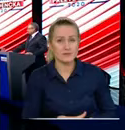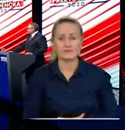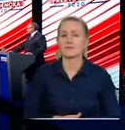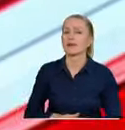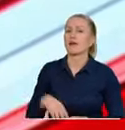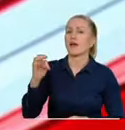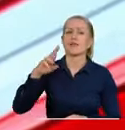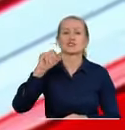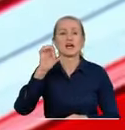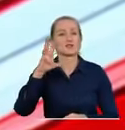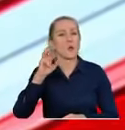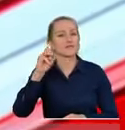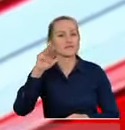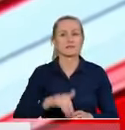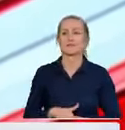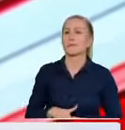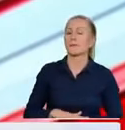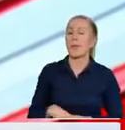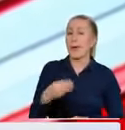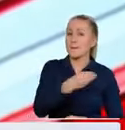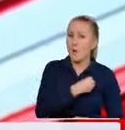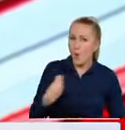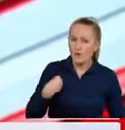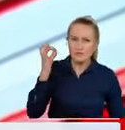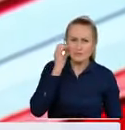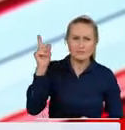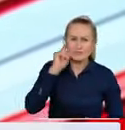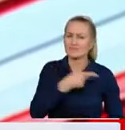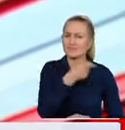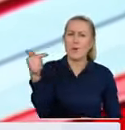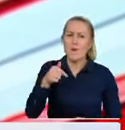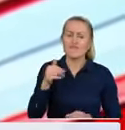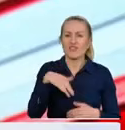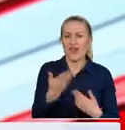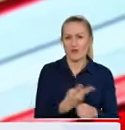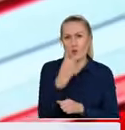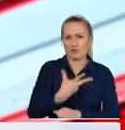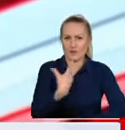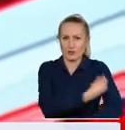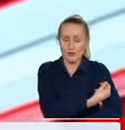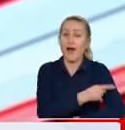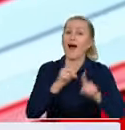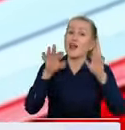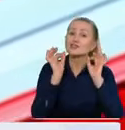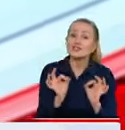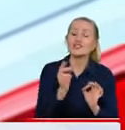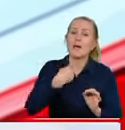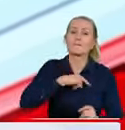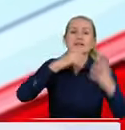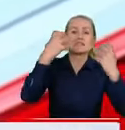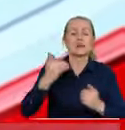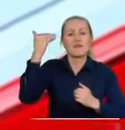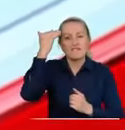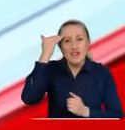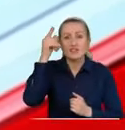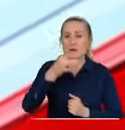odpowiada. Polki i Polacy powinni mieć dostęp do takiej szczepionki. Natomiast dzisiaj chcemy wiedzieć przede wszystkim, i to są pytania do